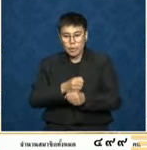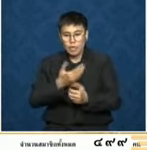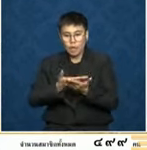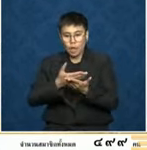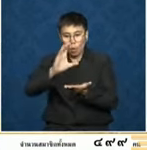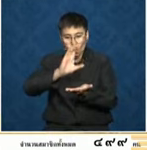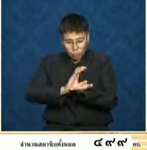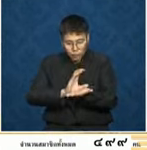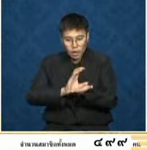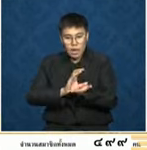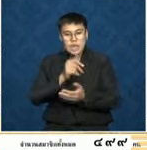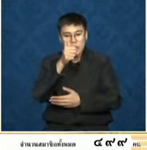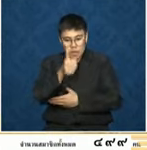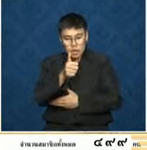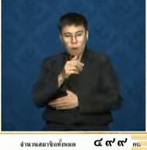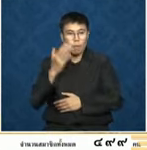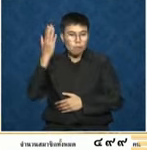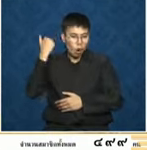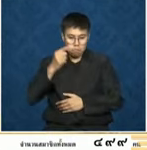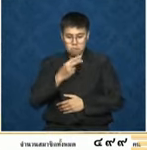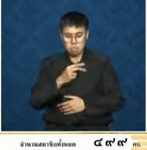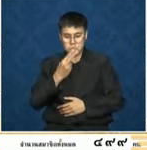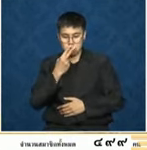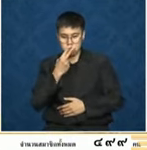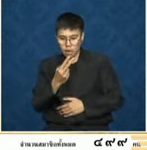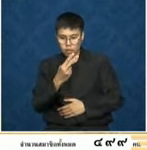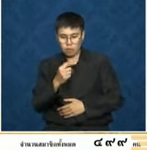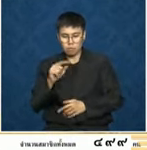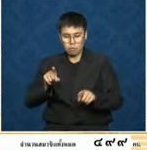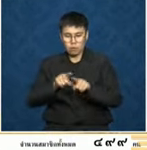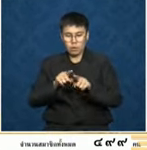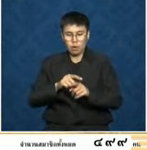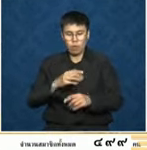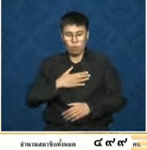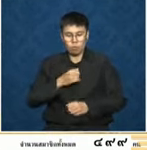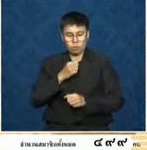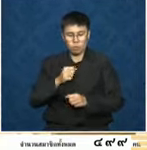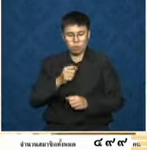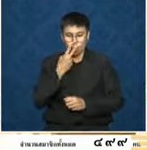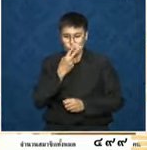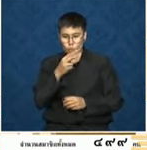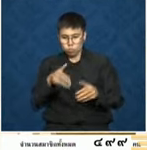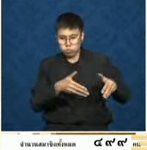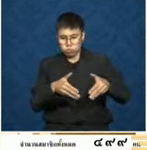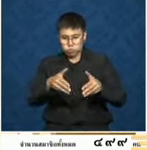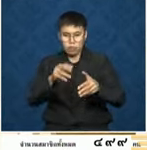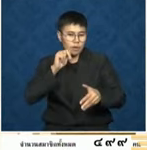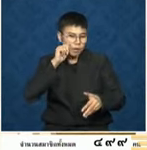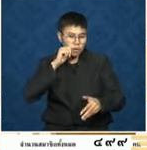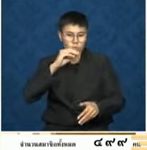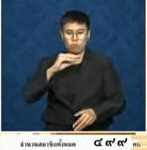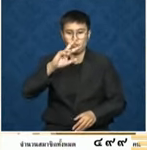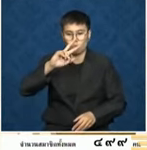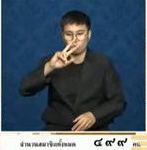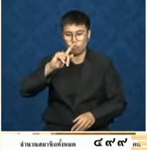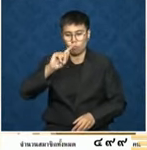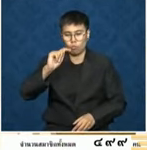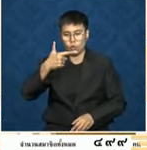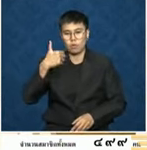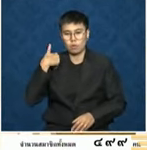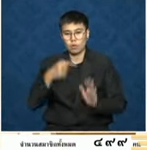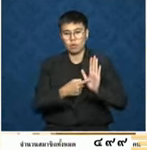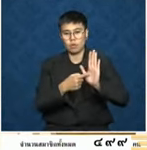ปในทิศทางที่ดีขึ้นเหมือนที่ผมได้มีโอกาสเห็นตลิ่งตลอดลำน้ำโขงครับขอบคุณครับ ขอบคุณนะครับทางท่านผู้เสนอญัต